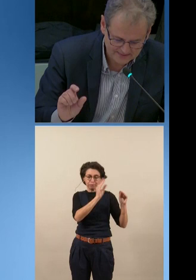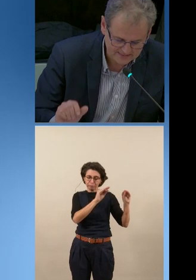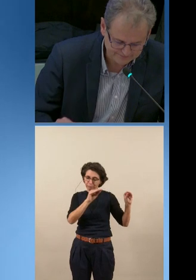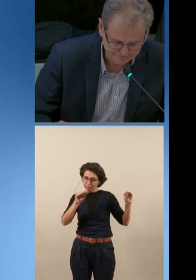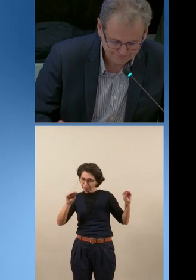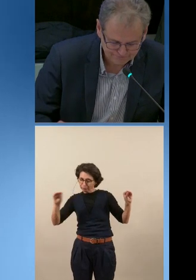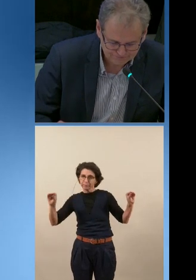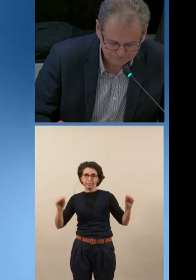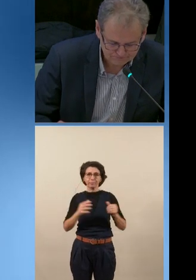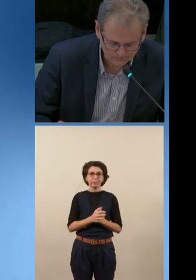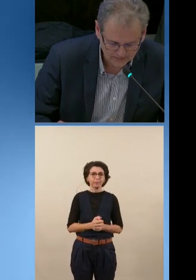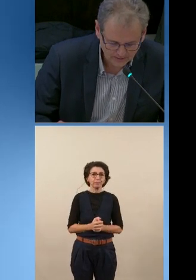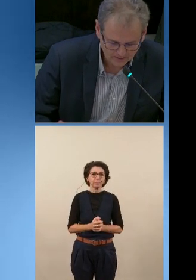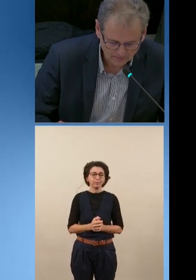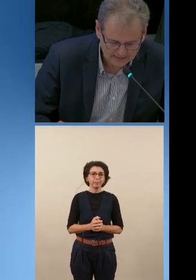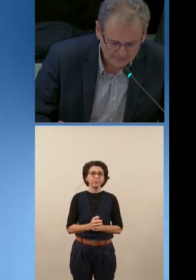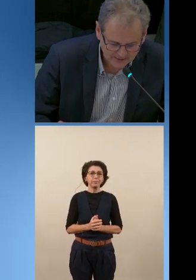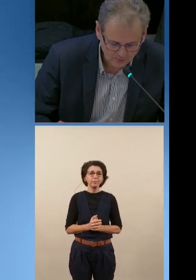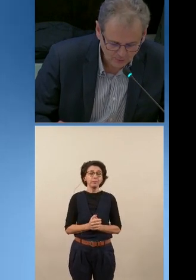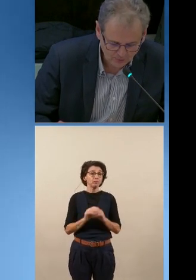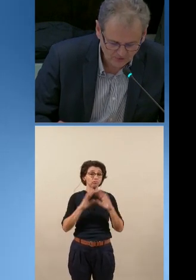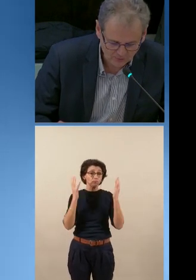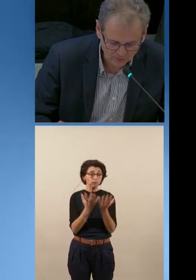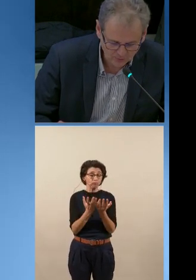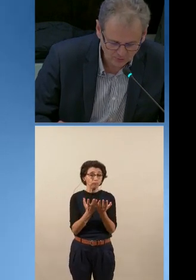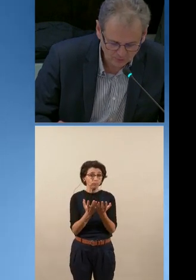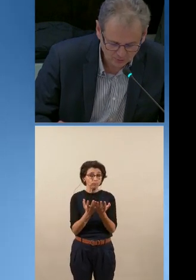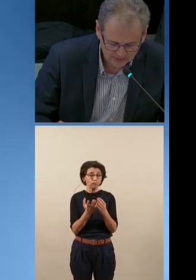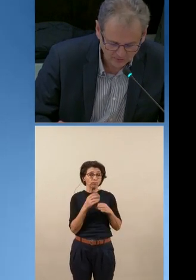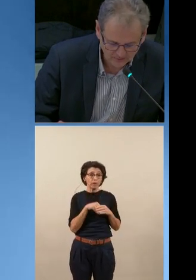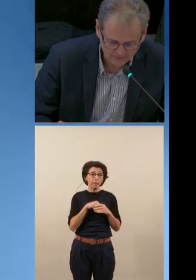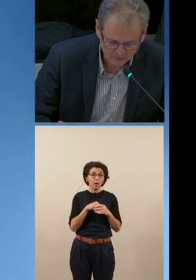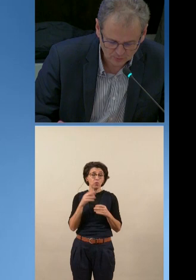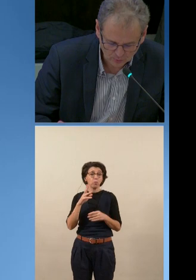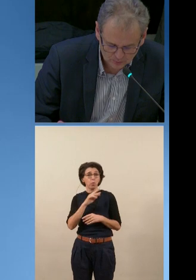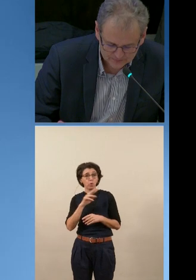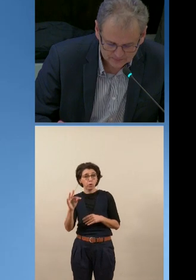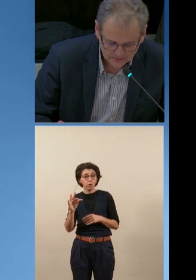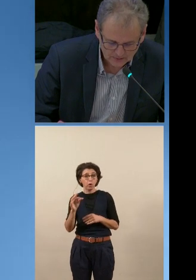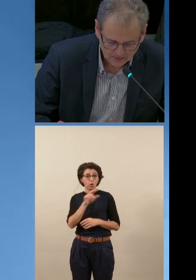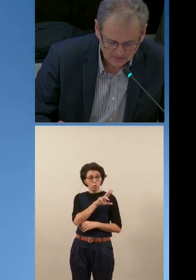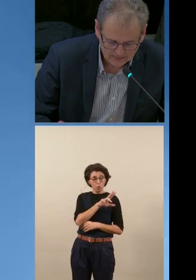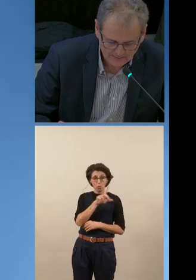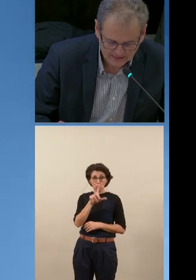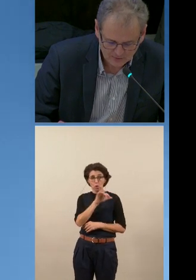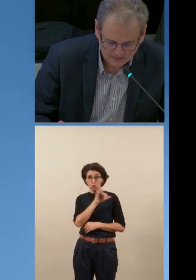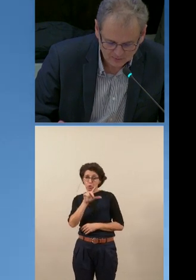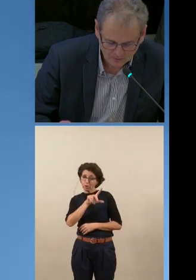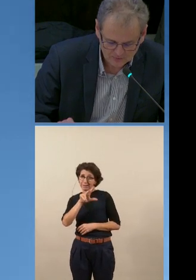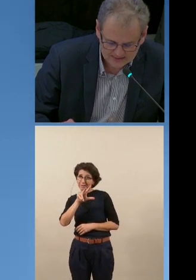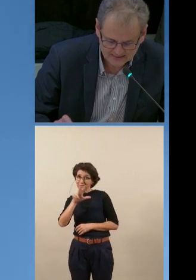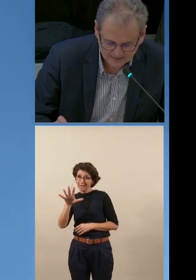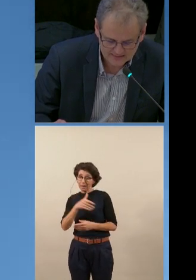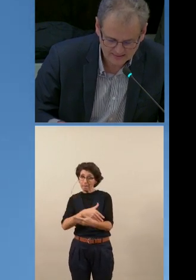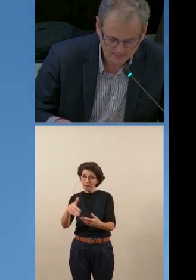donc préciser voilà l'épargne brute se situe entre 32 et 35 millions d'euros l'épargne net